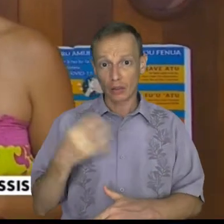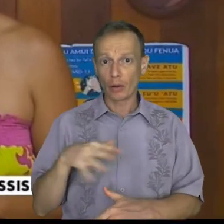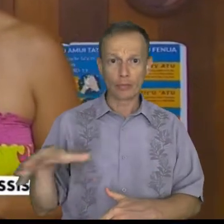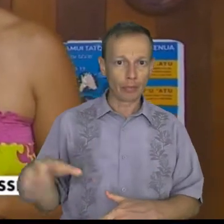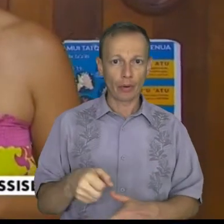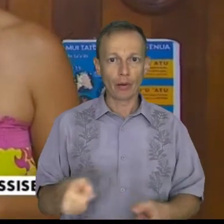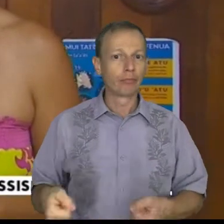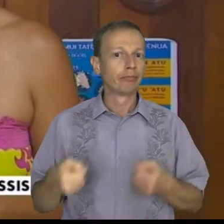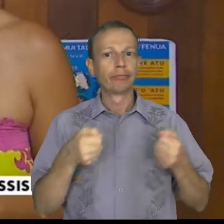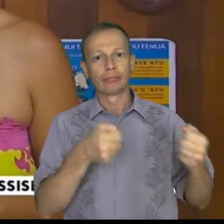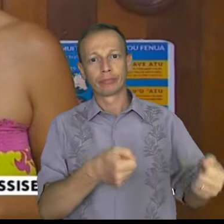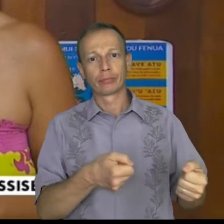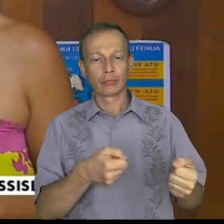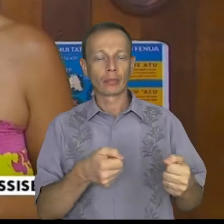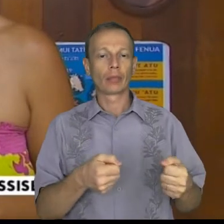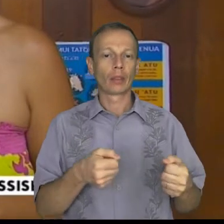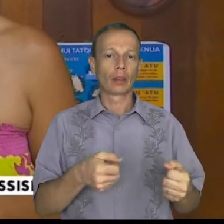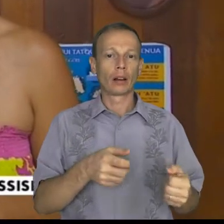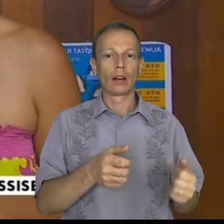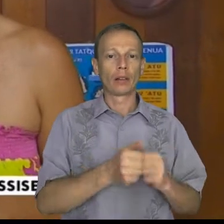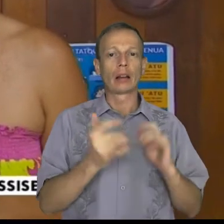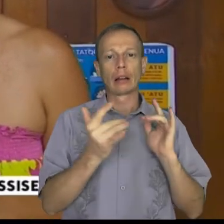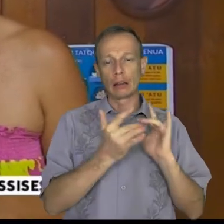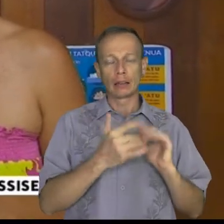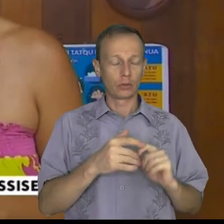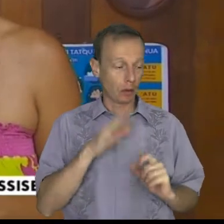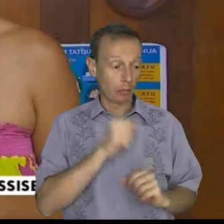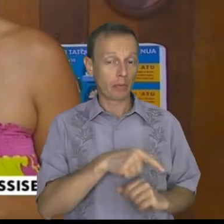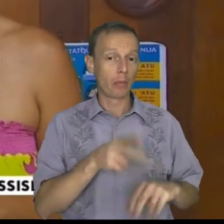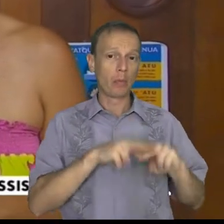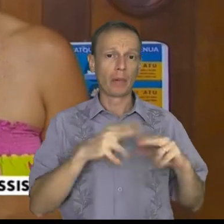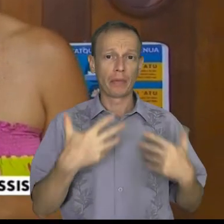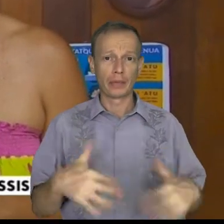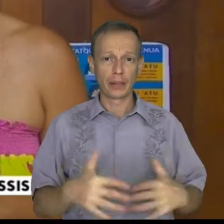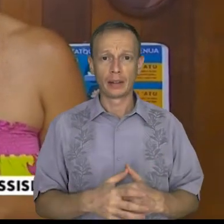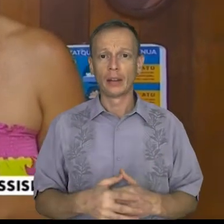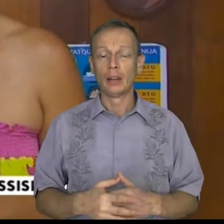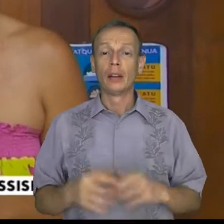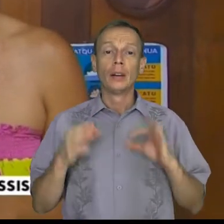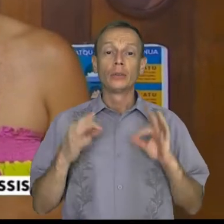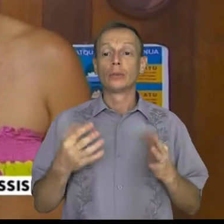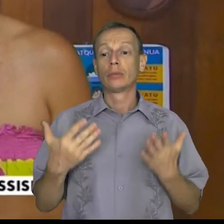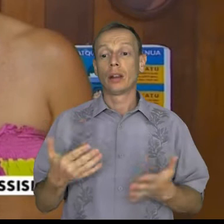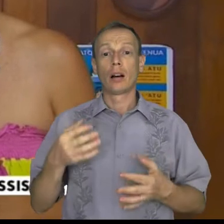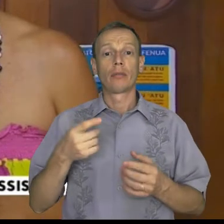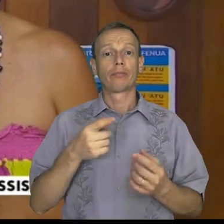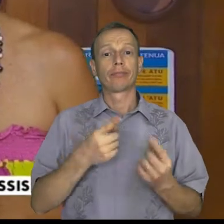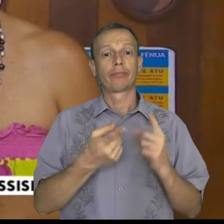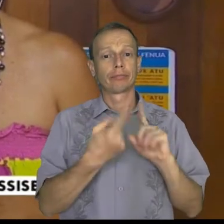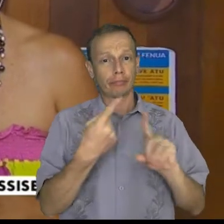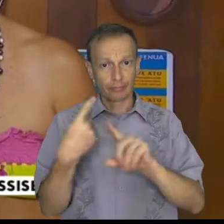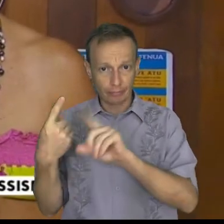il la laissera jusqu'à 4 heures du matin avant qu'il la récupère et qu'il la pose à côté de lui dans son lit et où il constatera sa